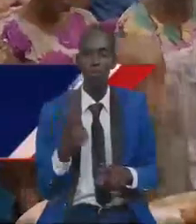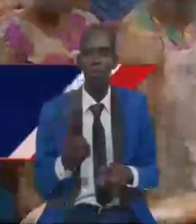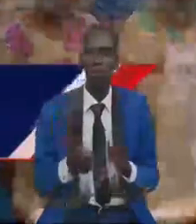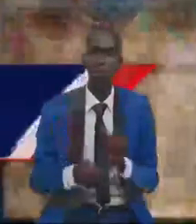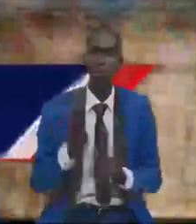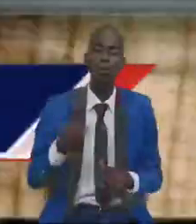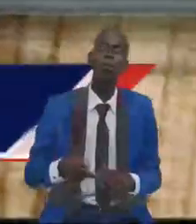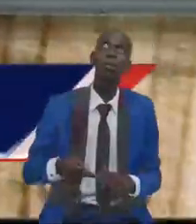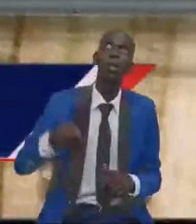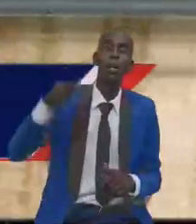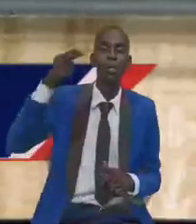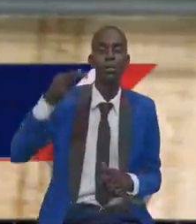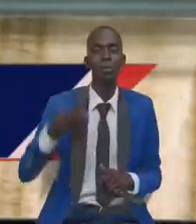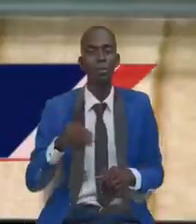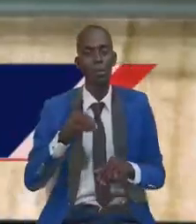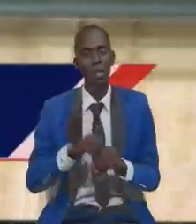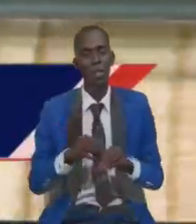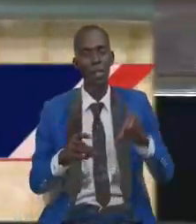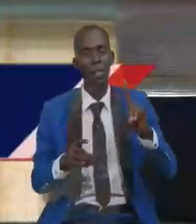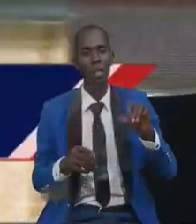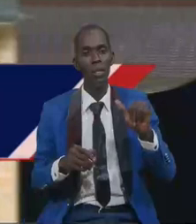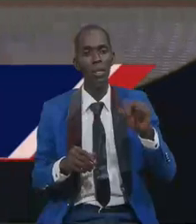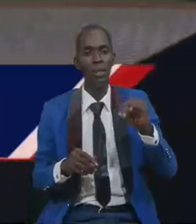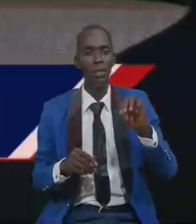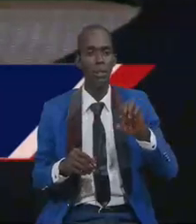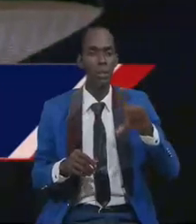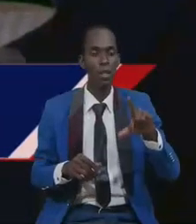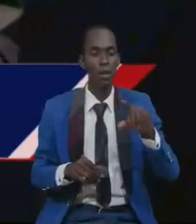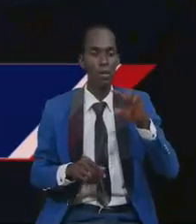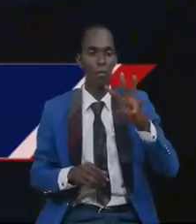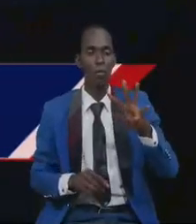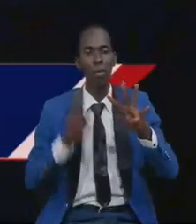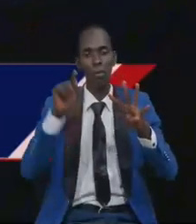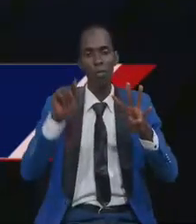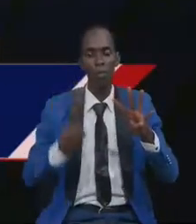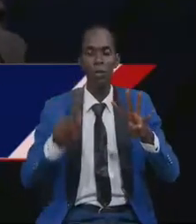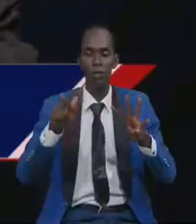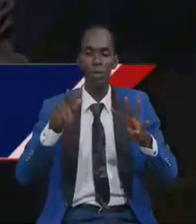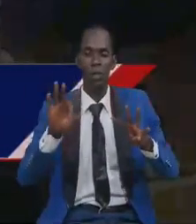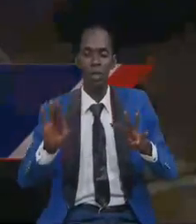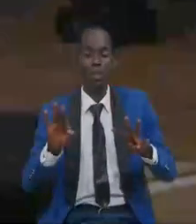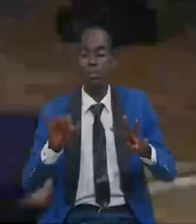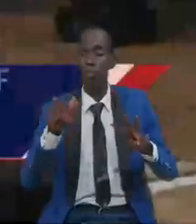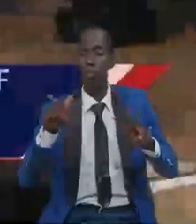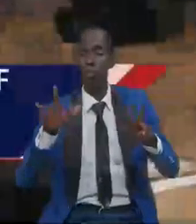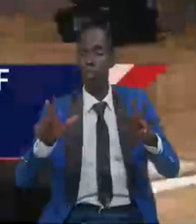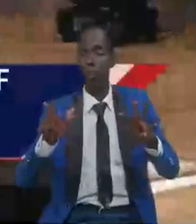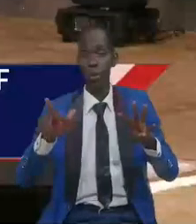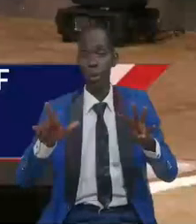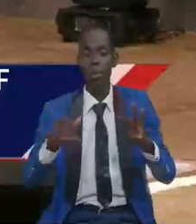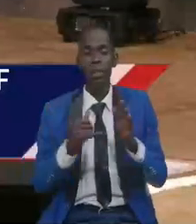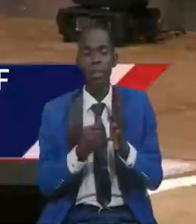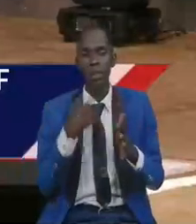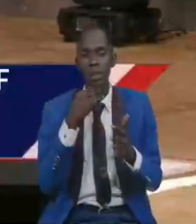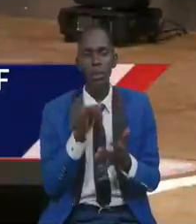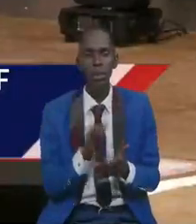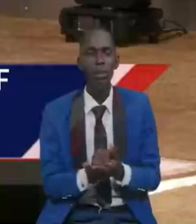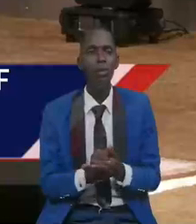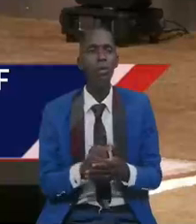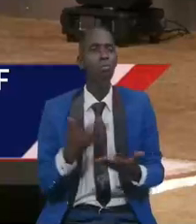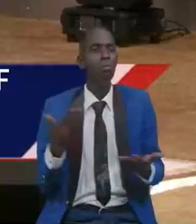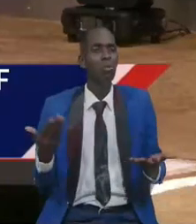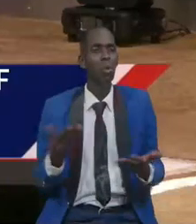du Très-Haut. Daniel chapitre 4, verset 23. Daniel 4, verset 23. Il dit, le roi a